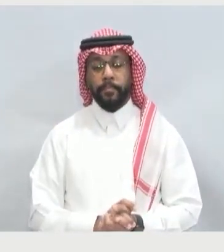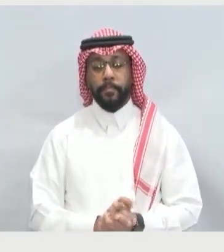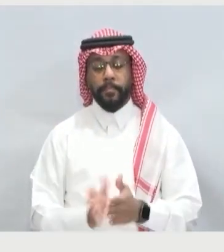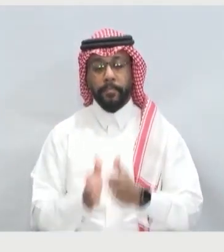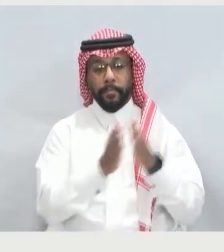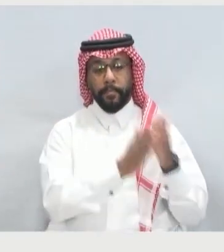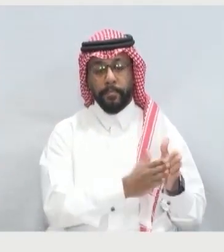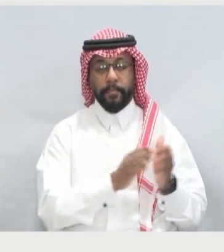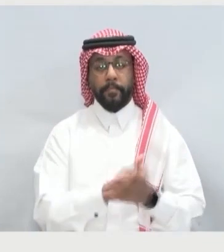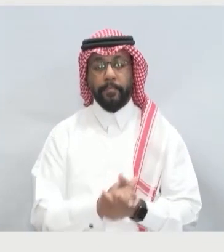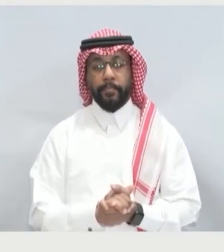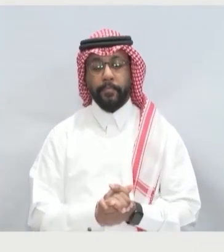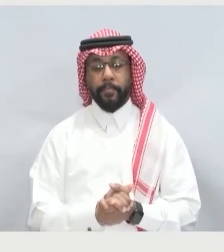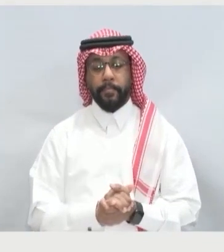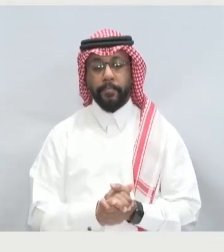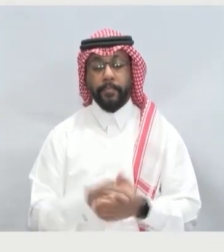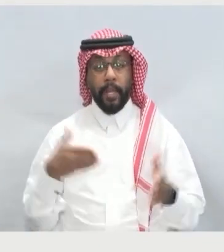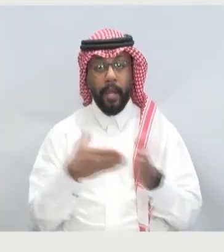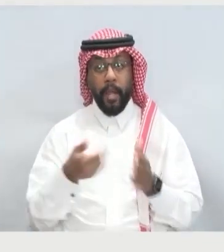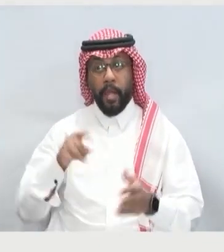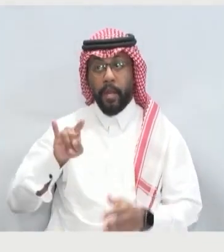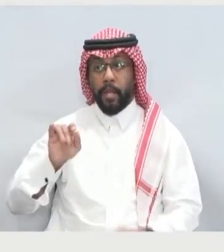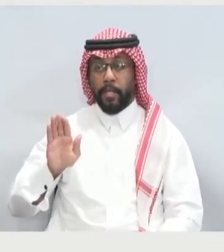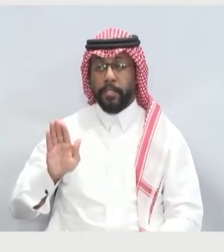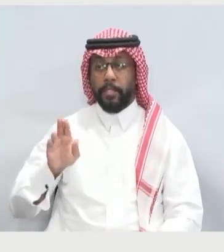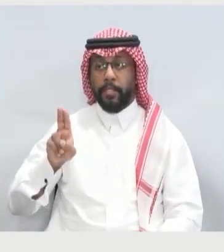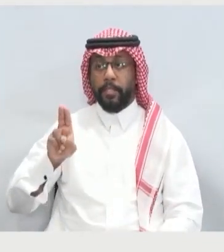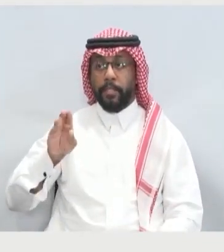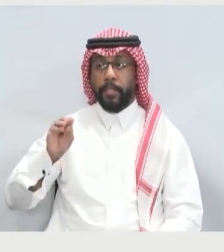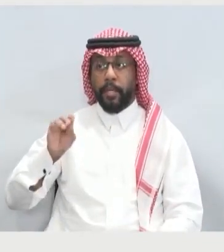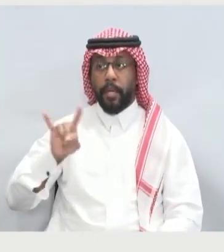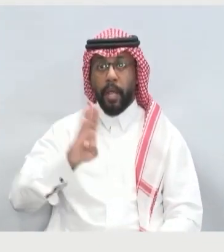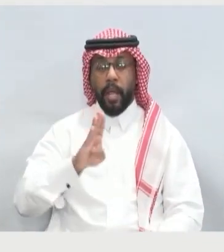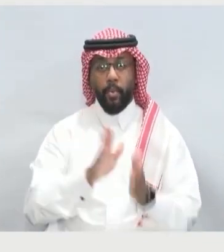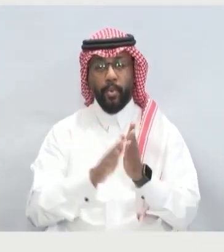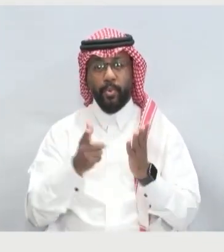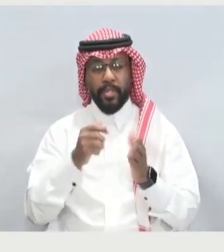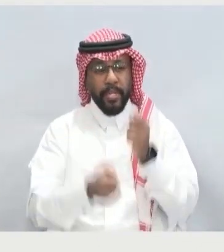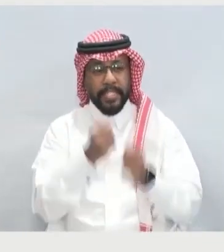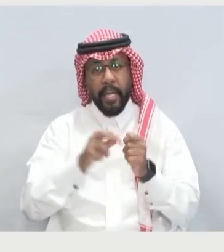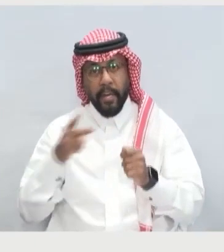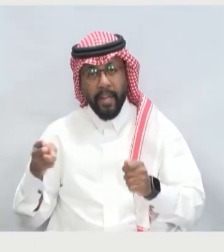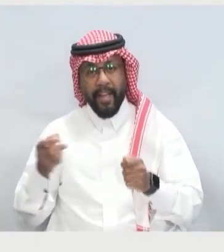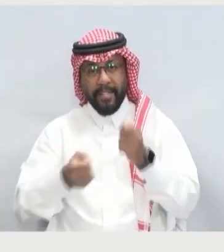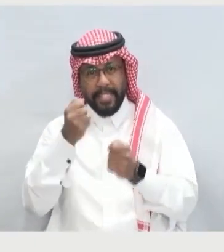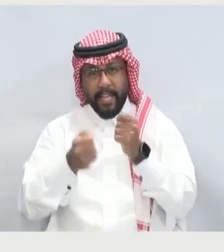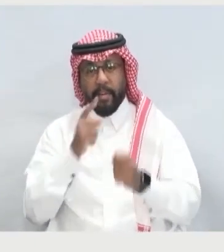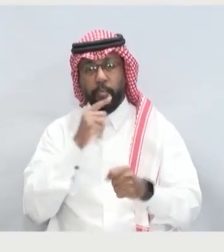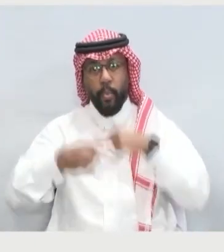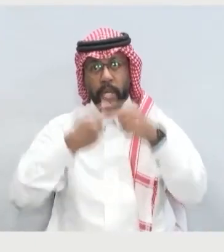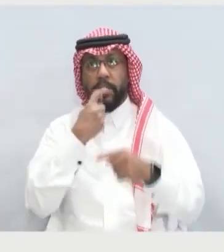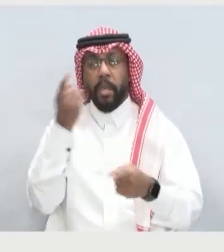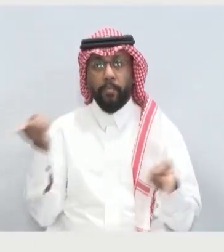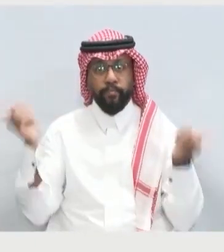وضعها في قائمه المركز المالي ذكرنا الاستهلاك وهو متعلق في المعدات والالات او الاصول في المعدات والالات نظير